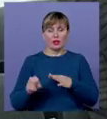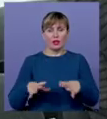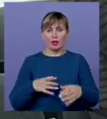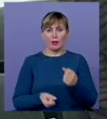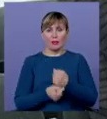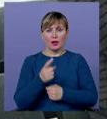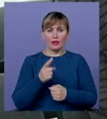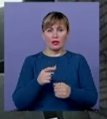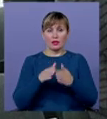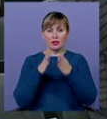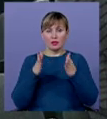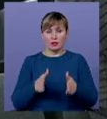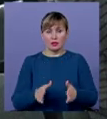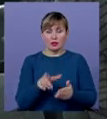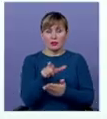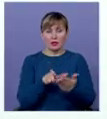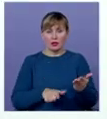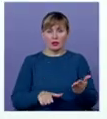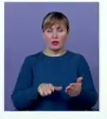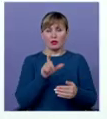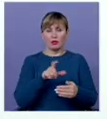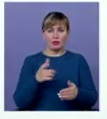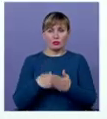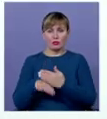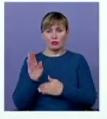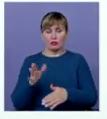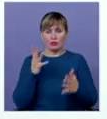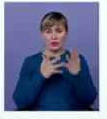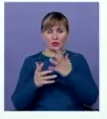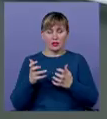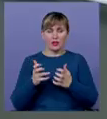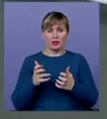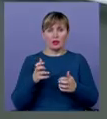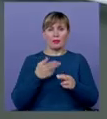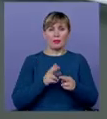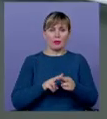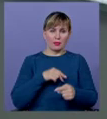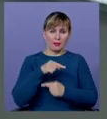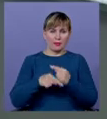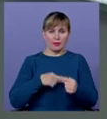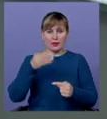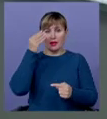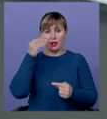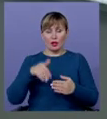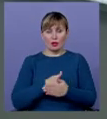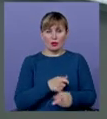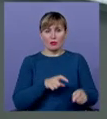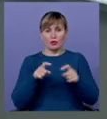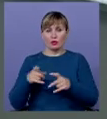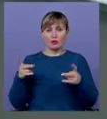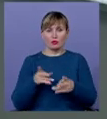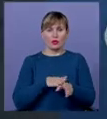появятся посттерминалы, потенциальные налогоплательщики уйдут в тень. По мнению бизнесменов, переход на новую систему контроля